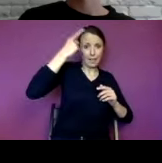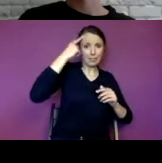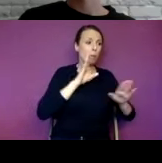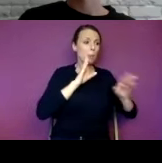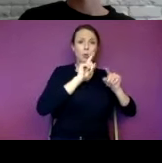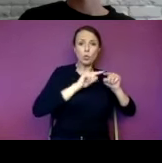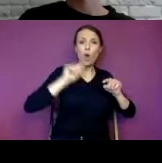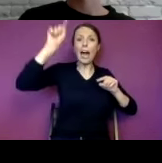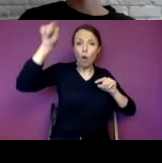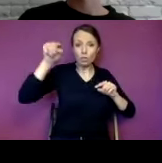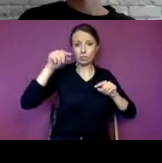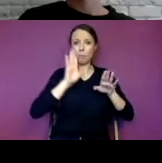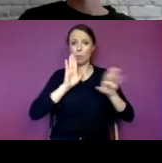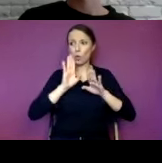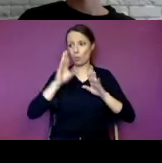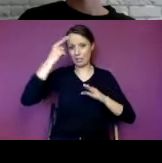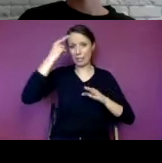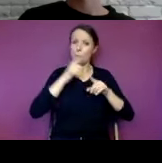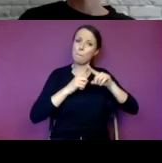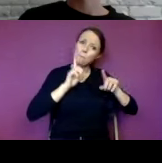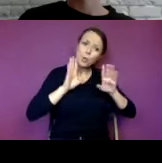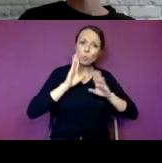ale może o tym zaraz.